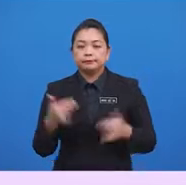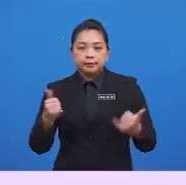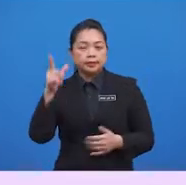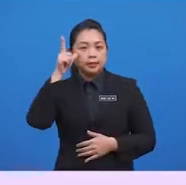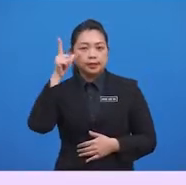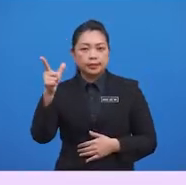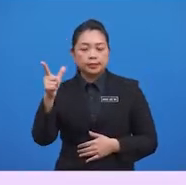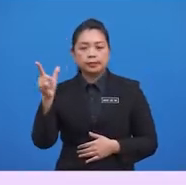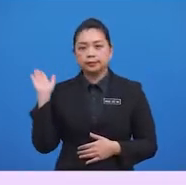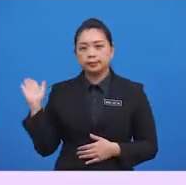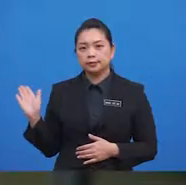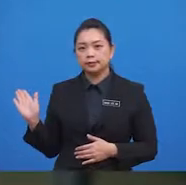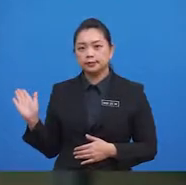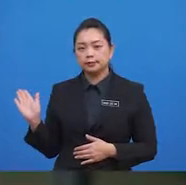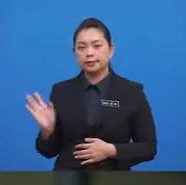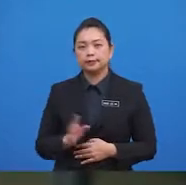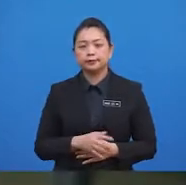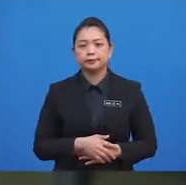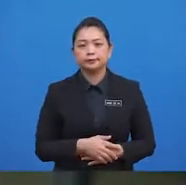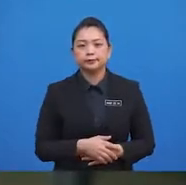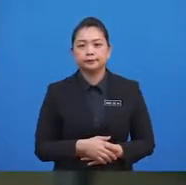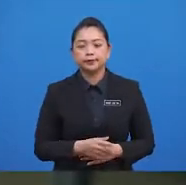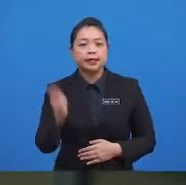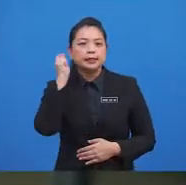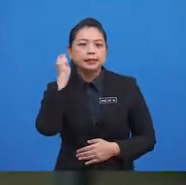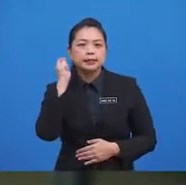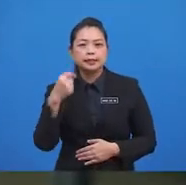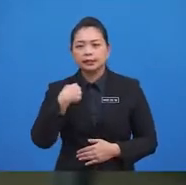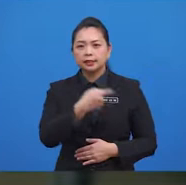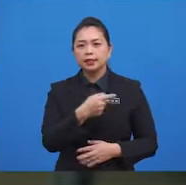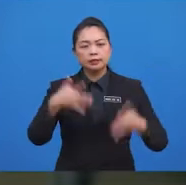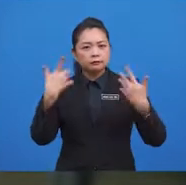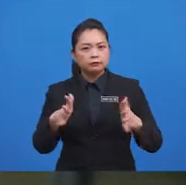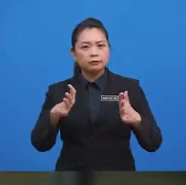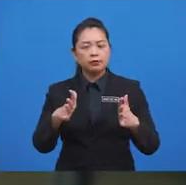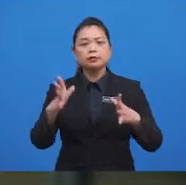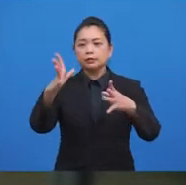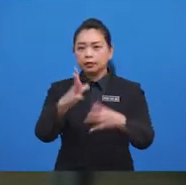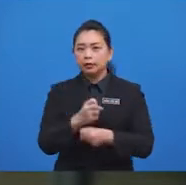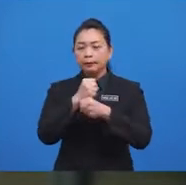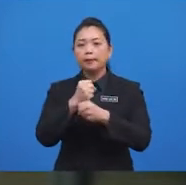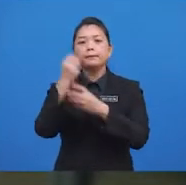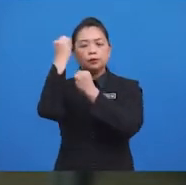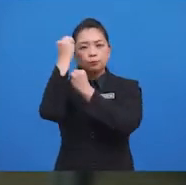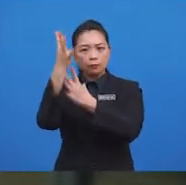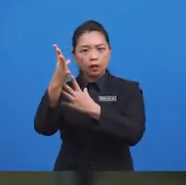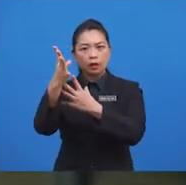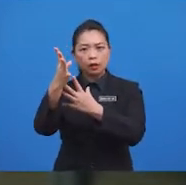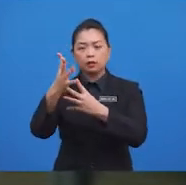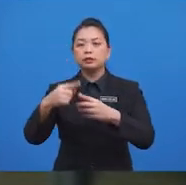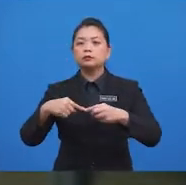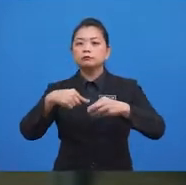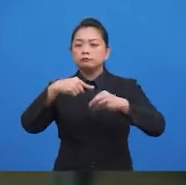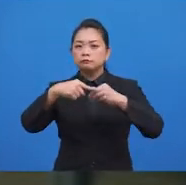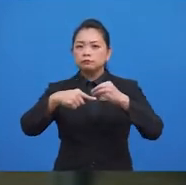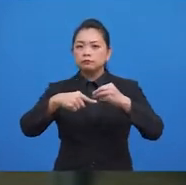Mari kita lihat paparan seterusnya. Sebentar tadi, kita telah memperoleh maklumat